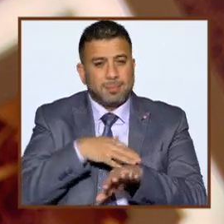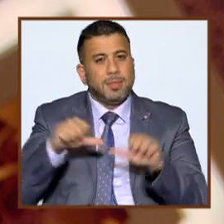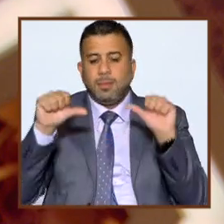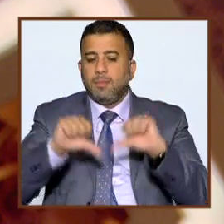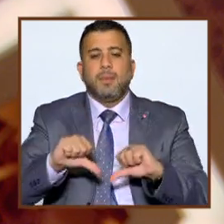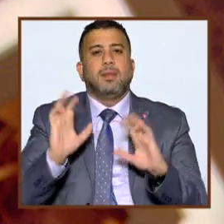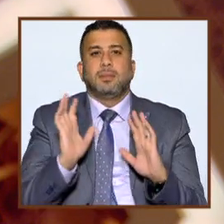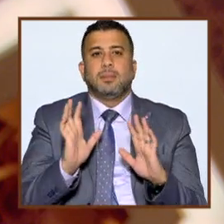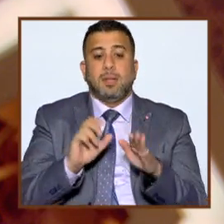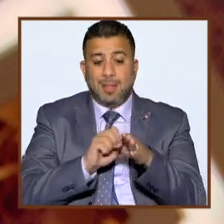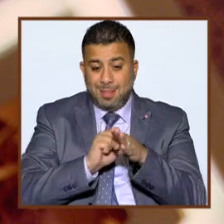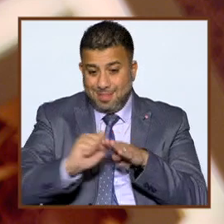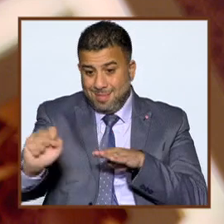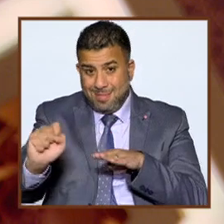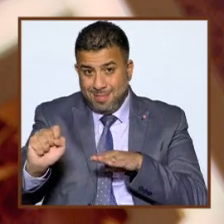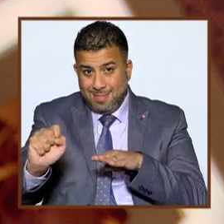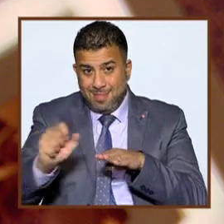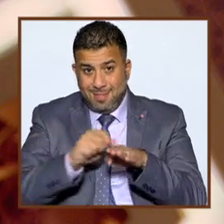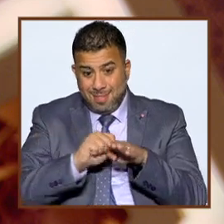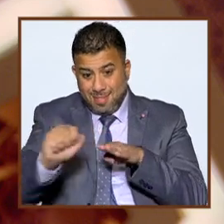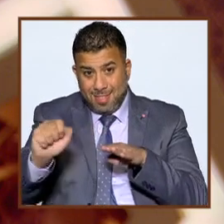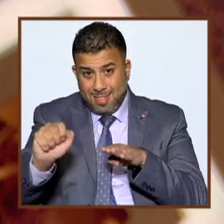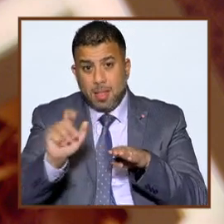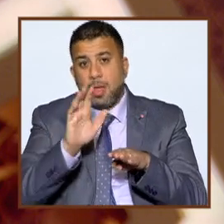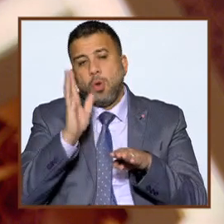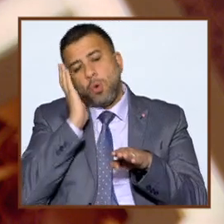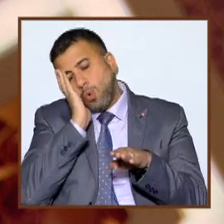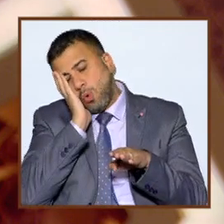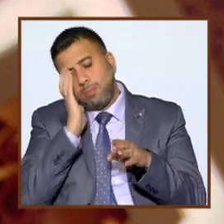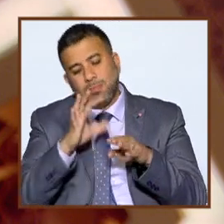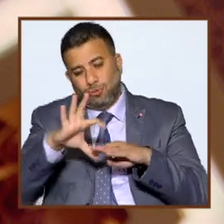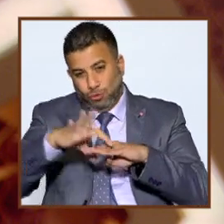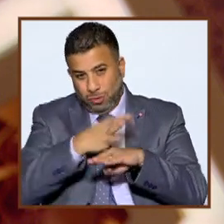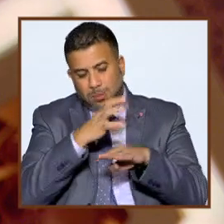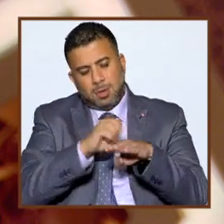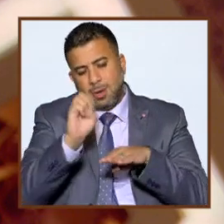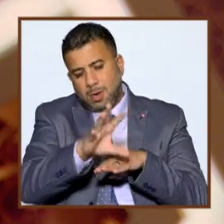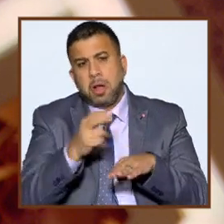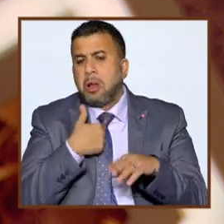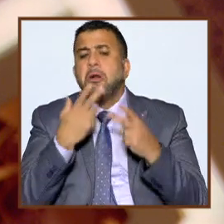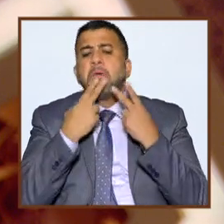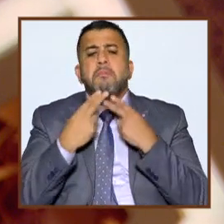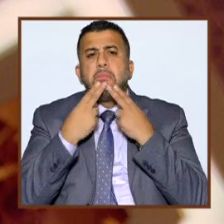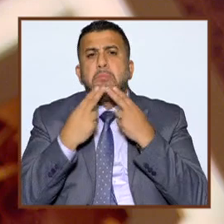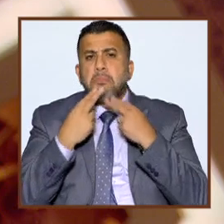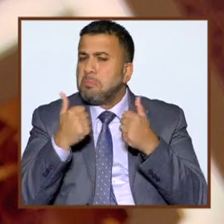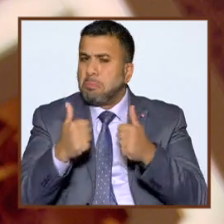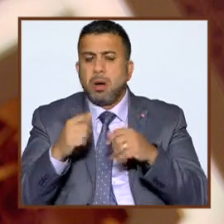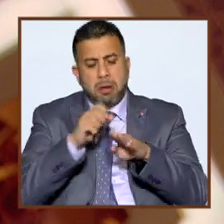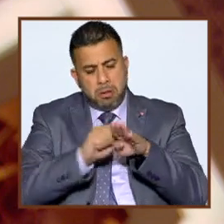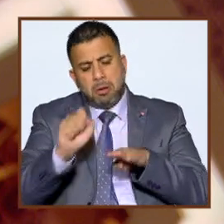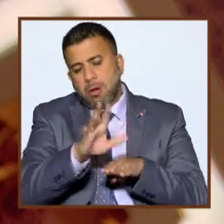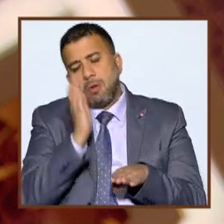كون القدمين كانتا مكشوفتين ونام على هذه الحالة. فإذا